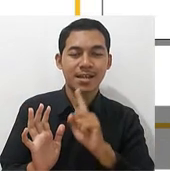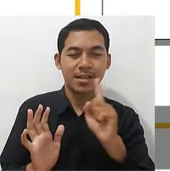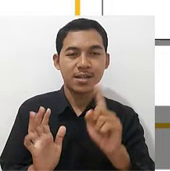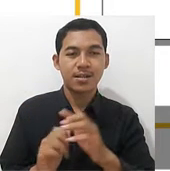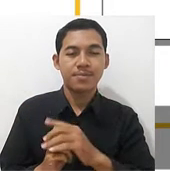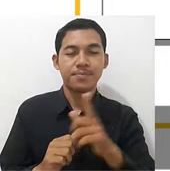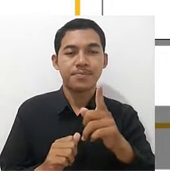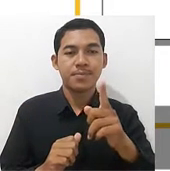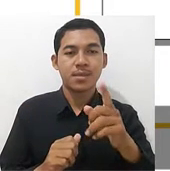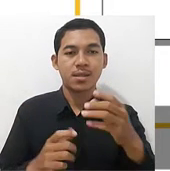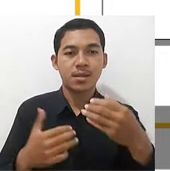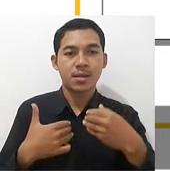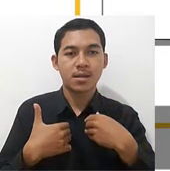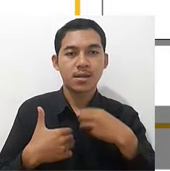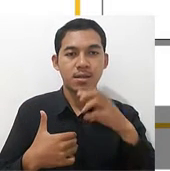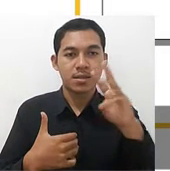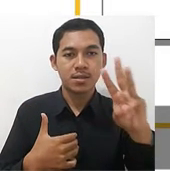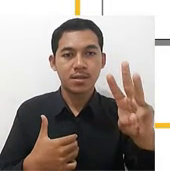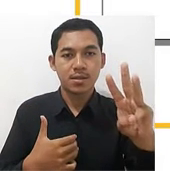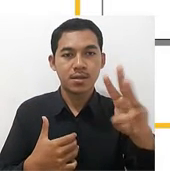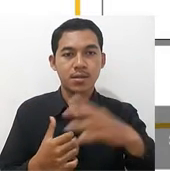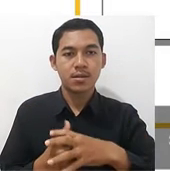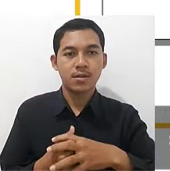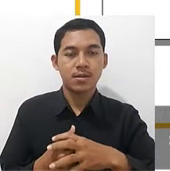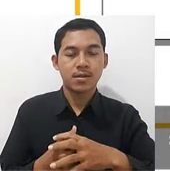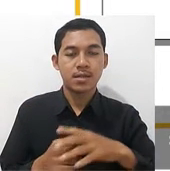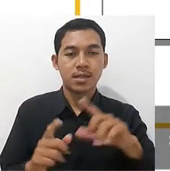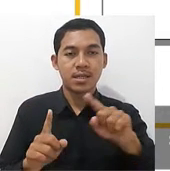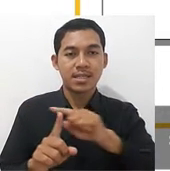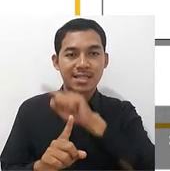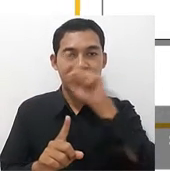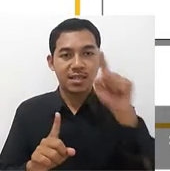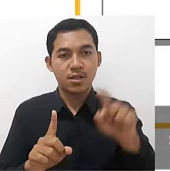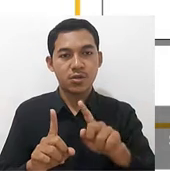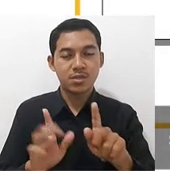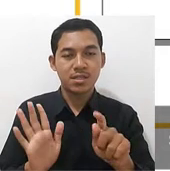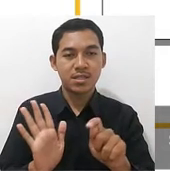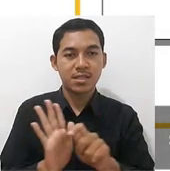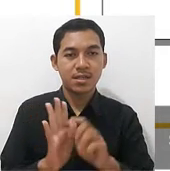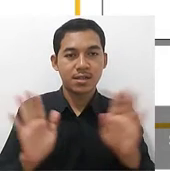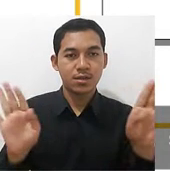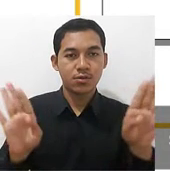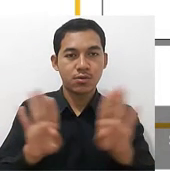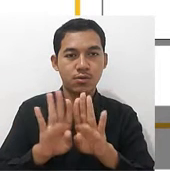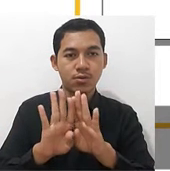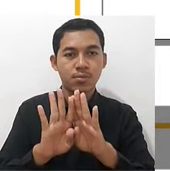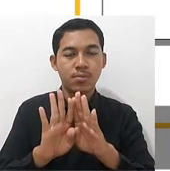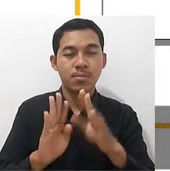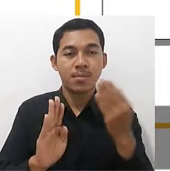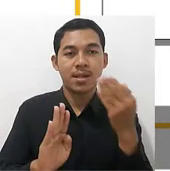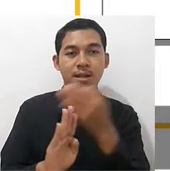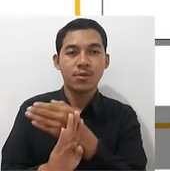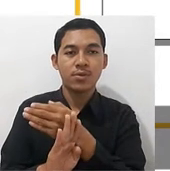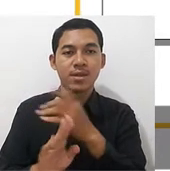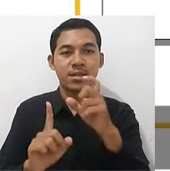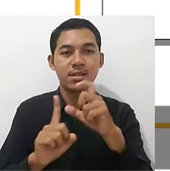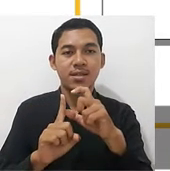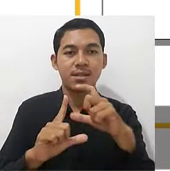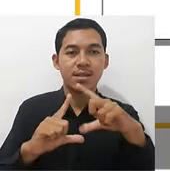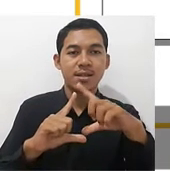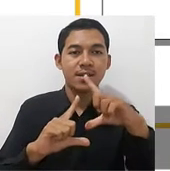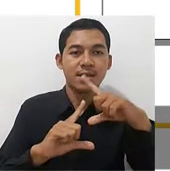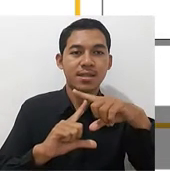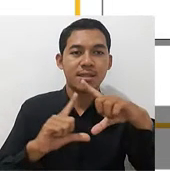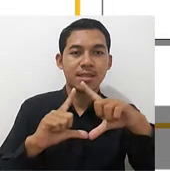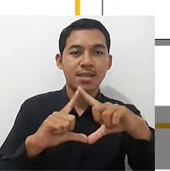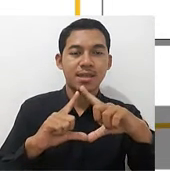masuk, maka channel 3 kita jadikan sebagai siklus tertutup supaya dia itu bisa melalui datanya, supaya datanya bisa dilalui.